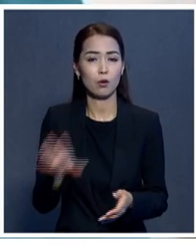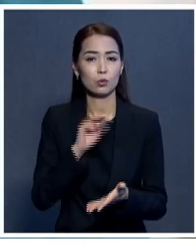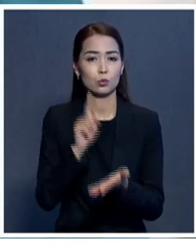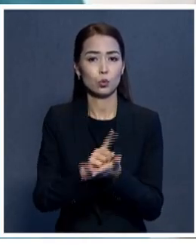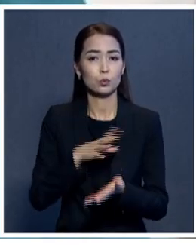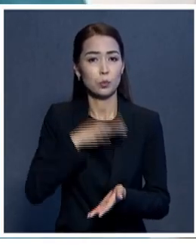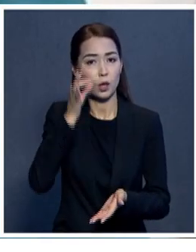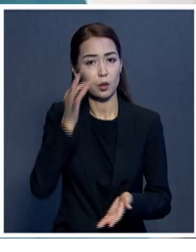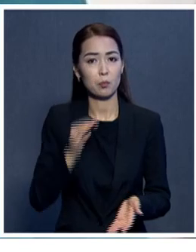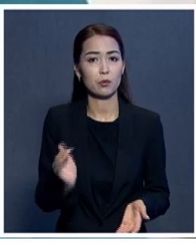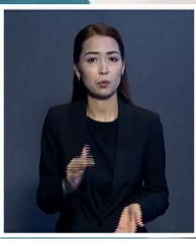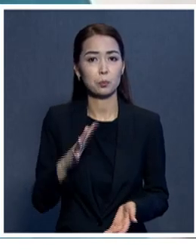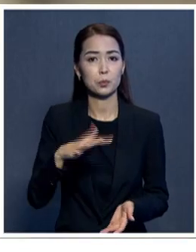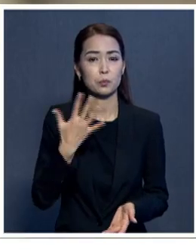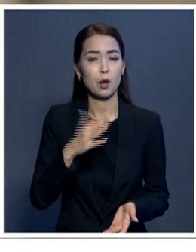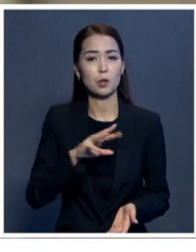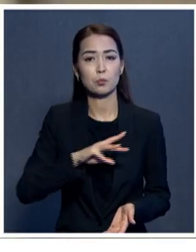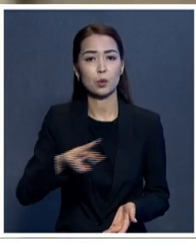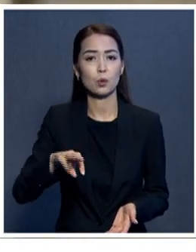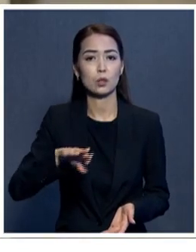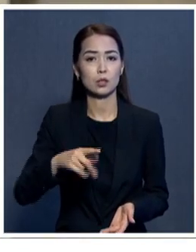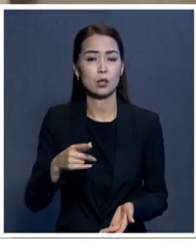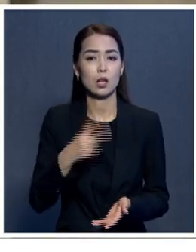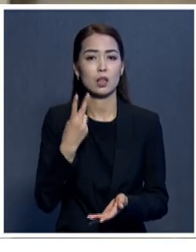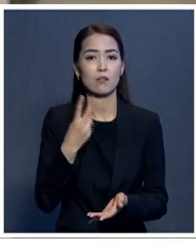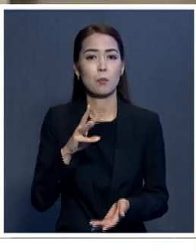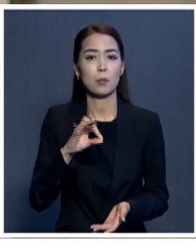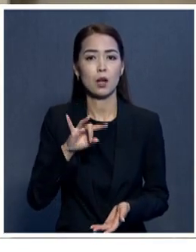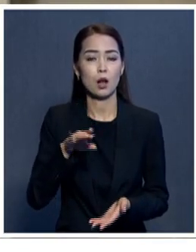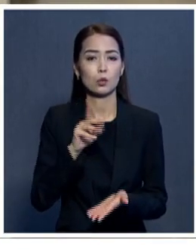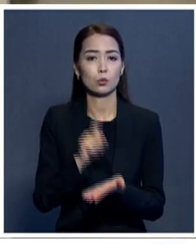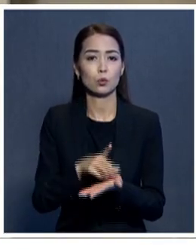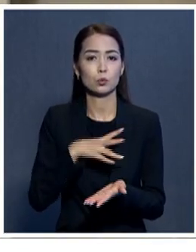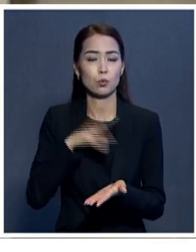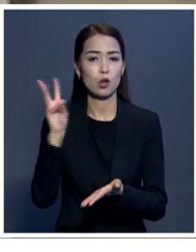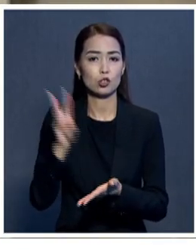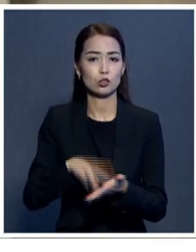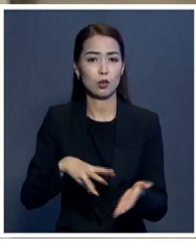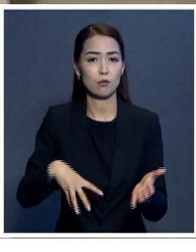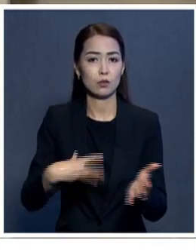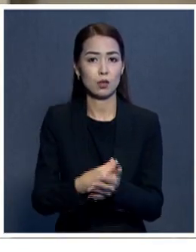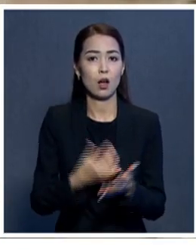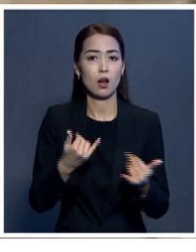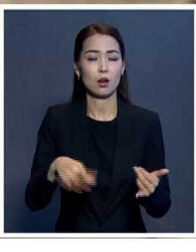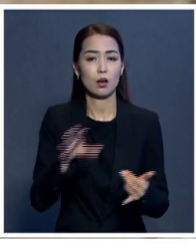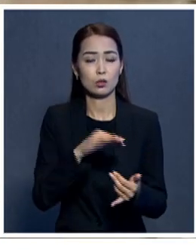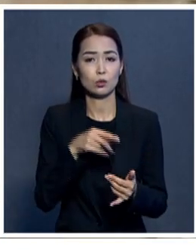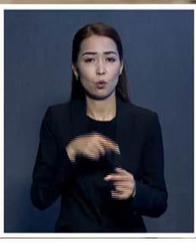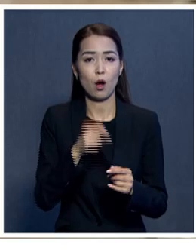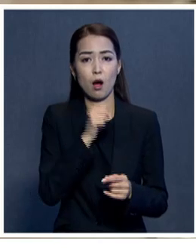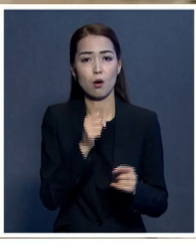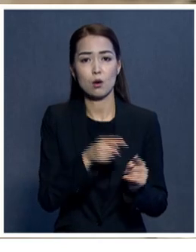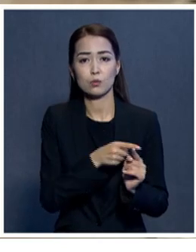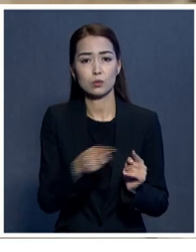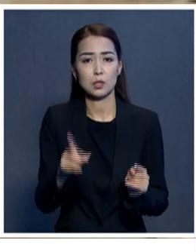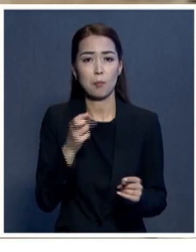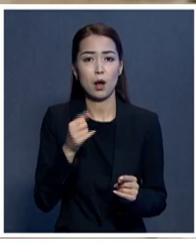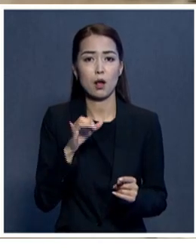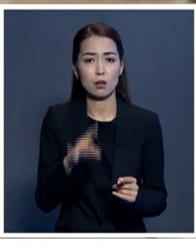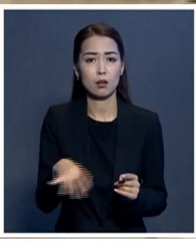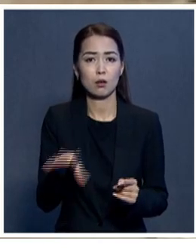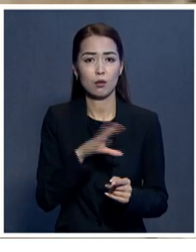55 миллион өтемақымен бірге 2 миллиард доллар айыппұл төлеу керек. Тамыздан бері Байер сотта осымен үшінші рет жеңіліп